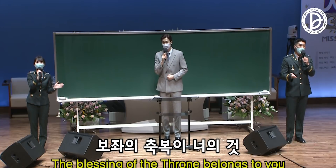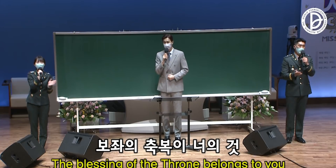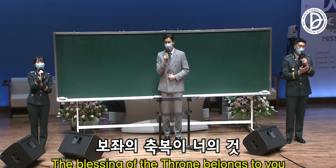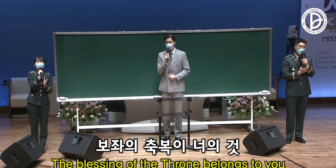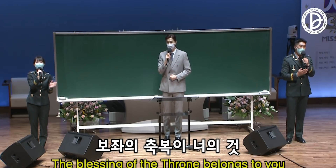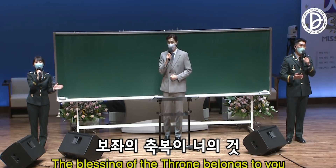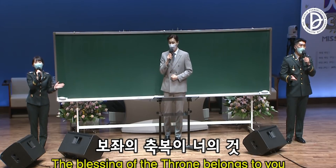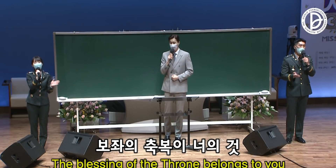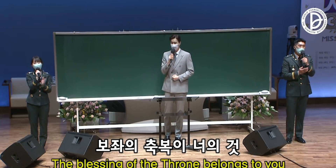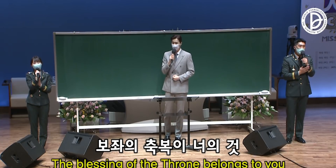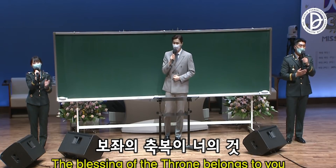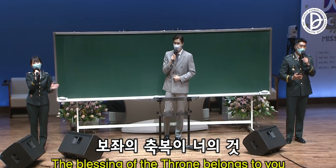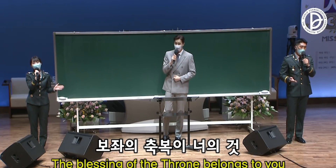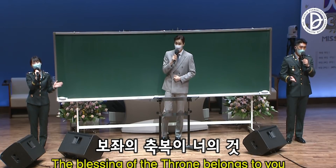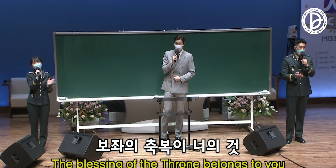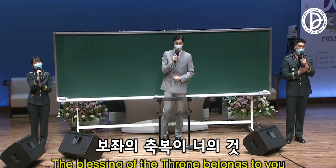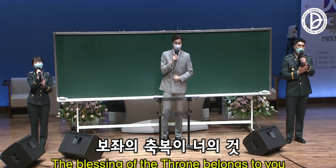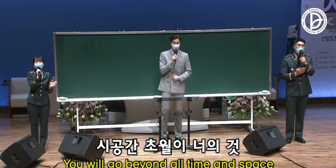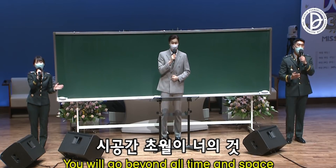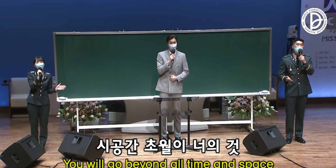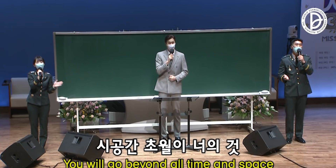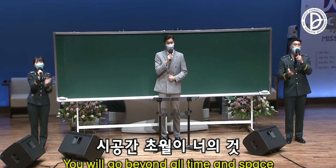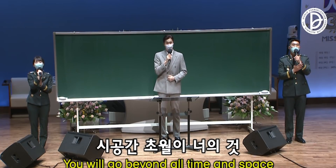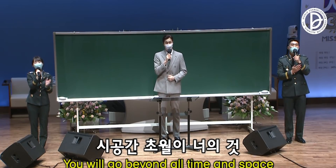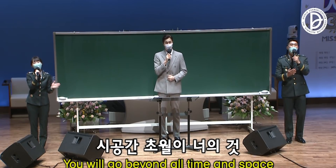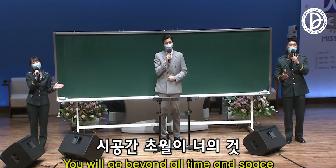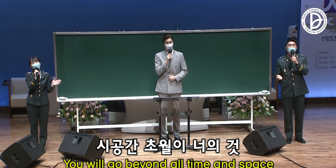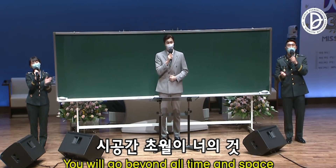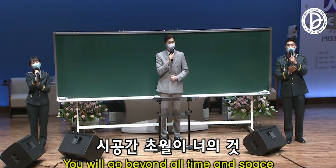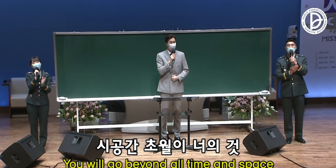보좌의 축복이 너의